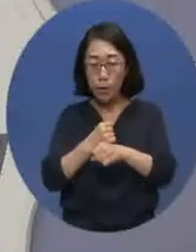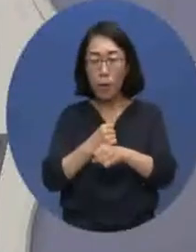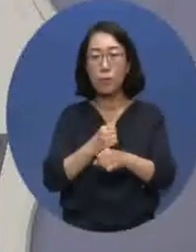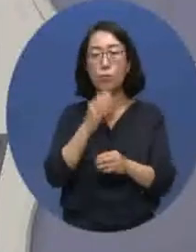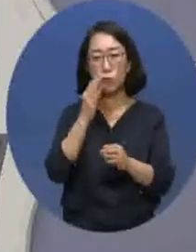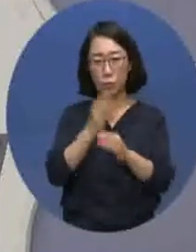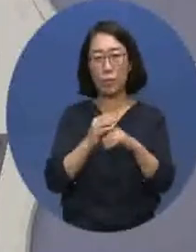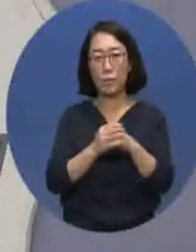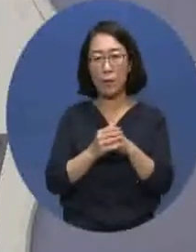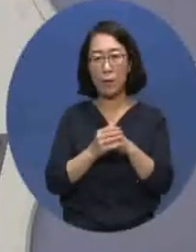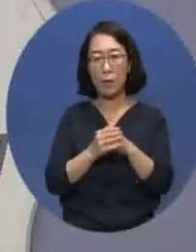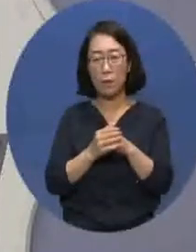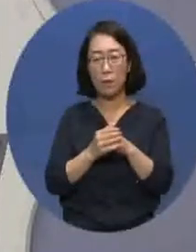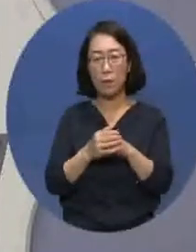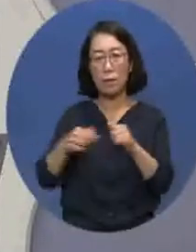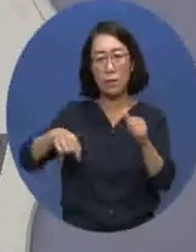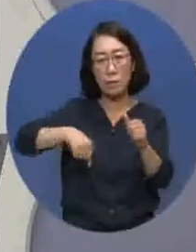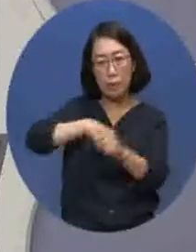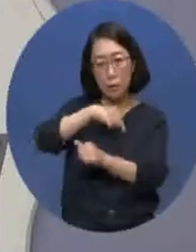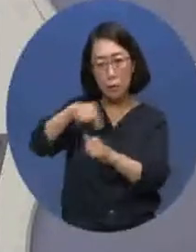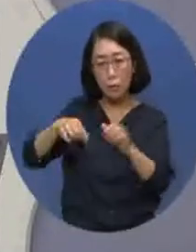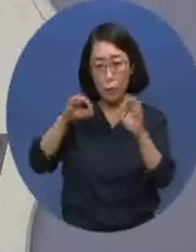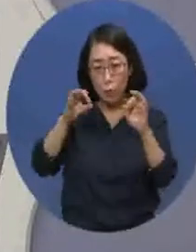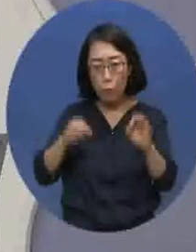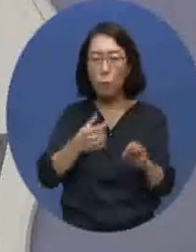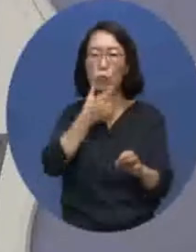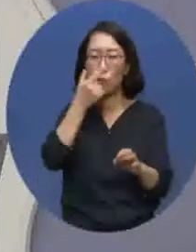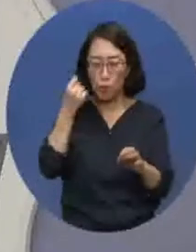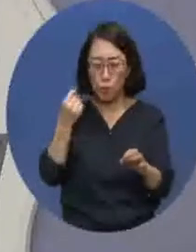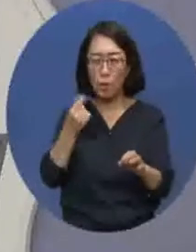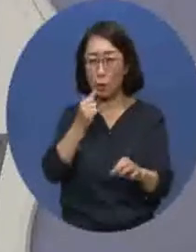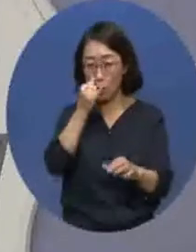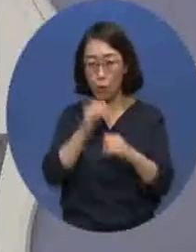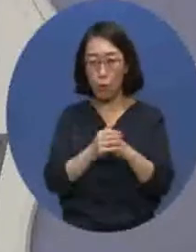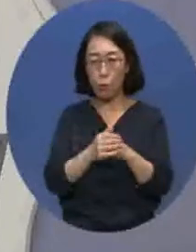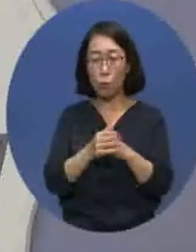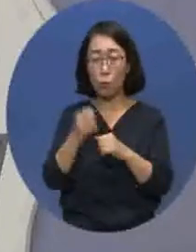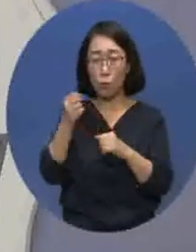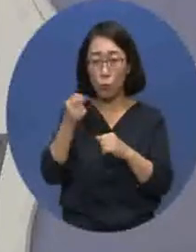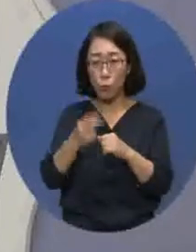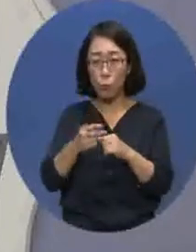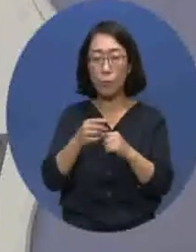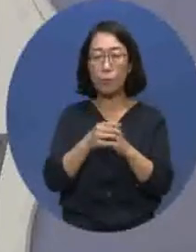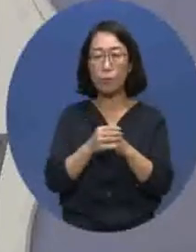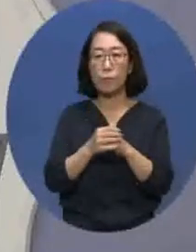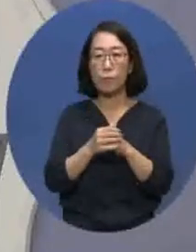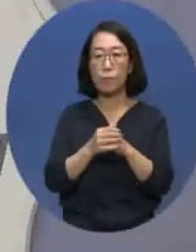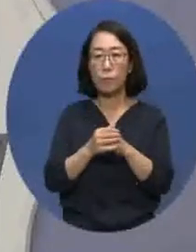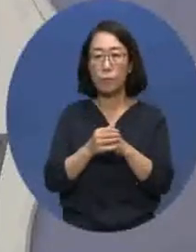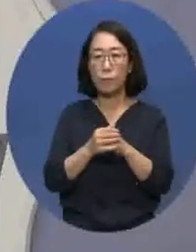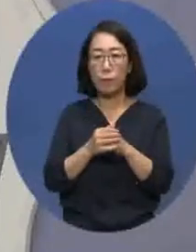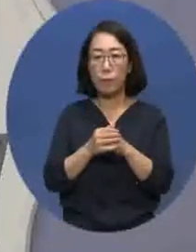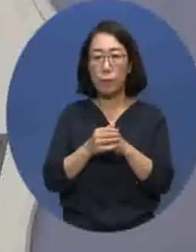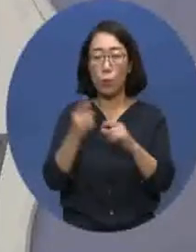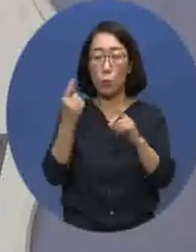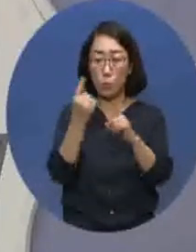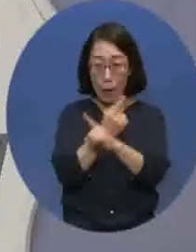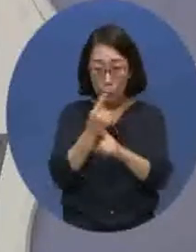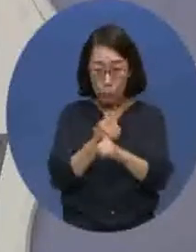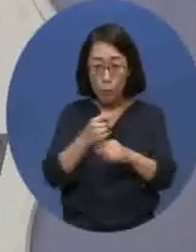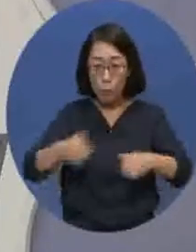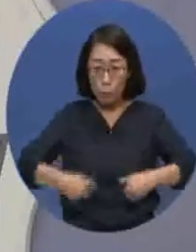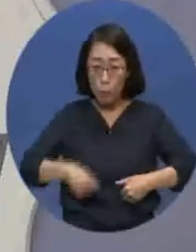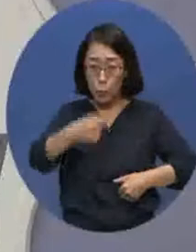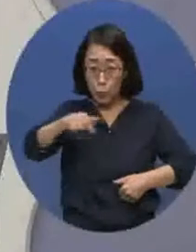있습니다 물론 그 와중에 부족한 것도 있고 또 이런 것들은 또 다시 수정해야 된다 이런